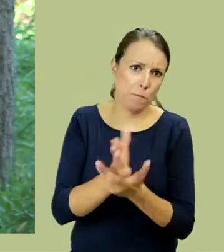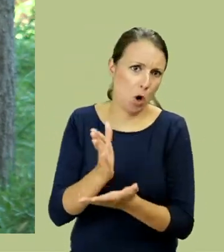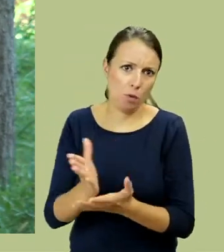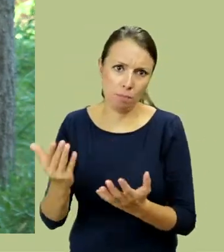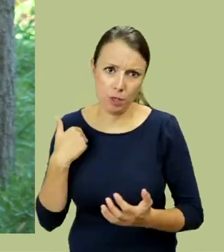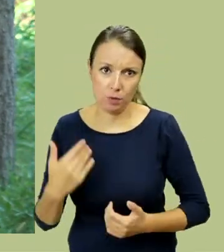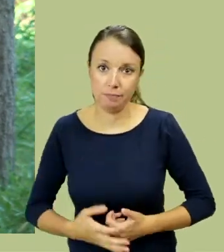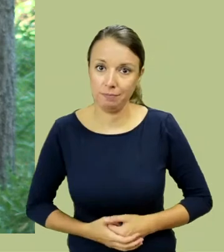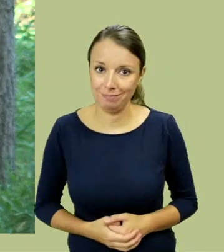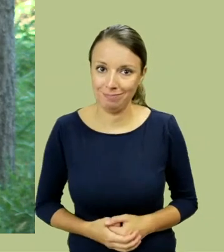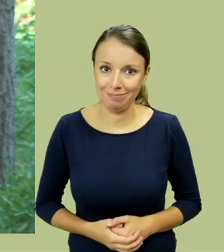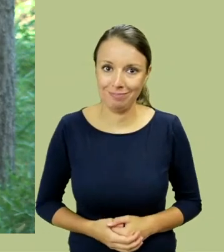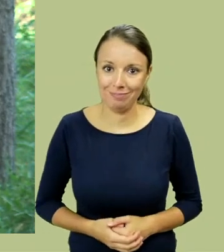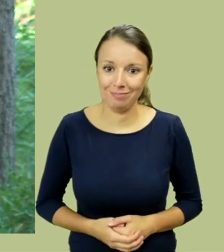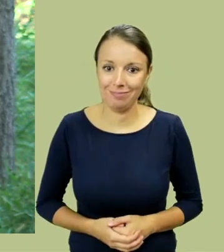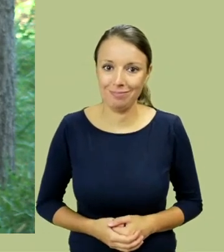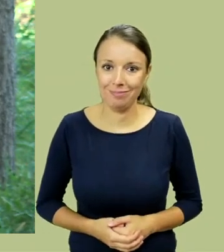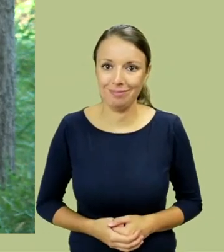miałam tu nawet